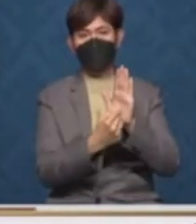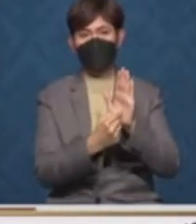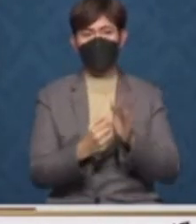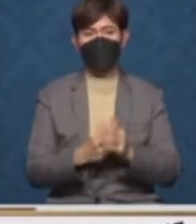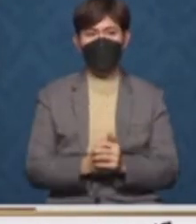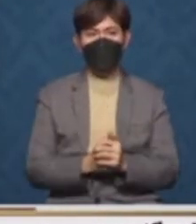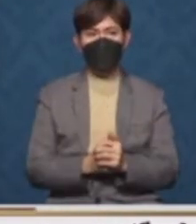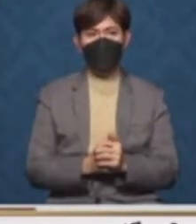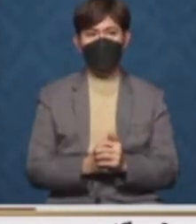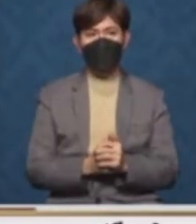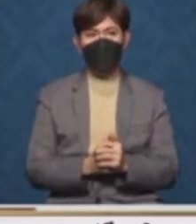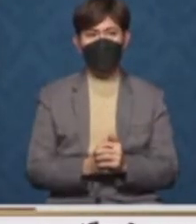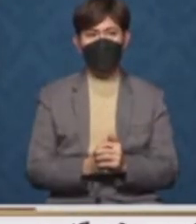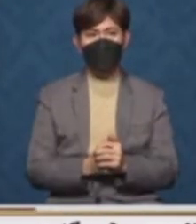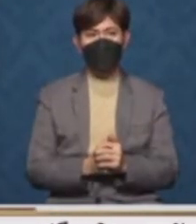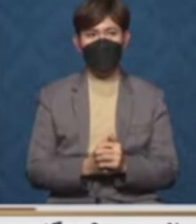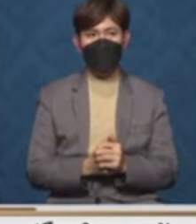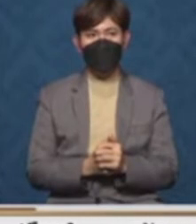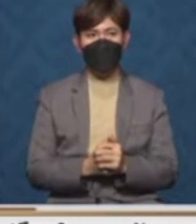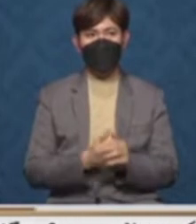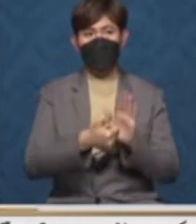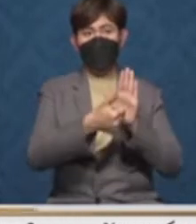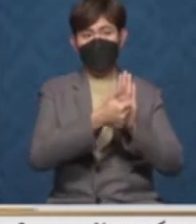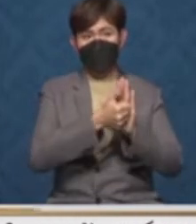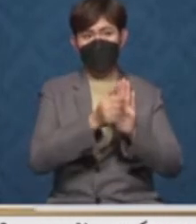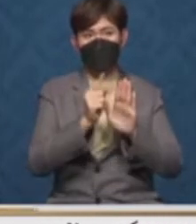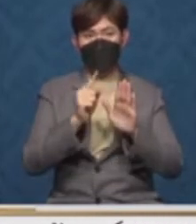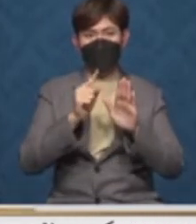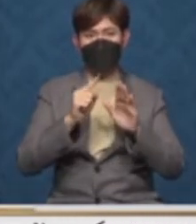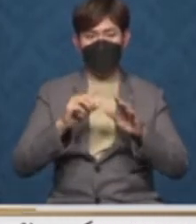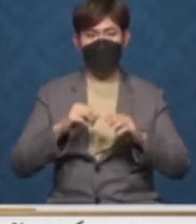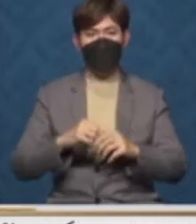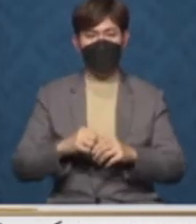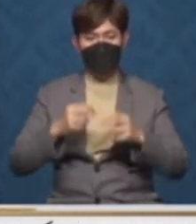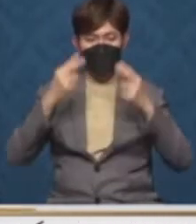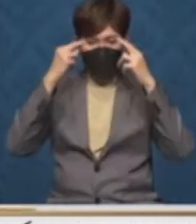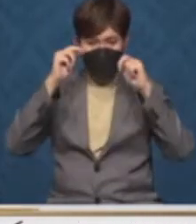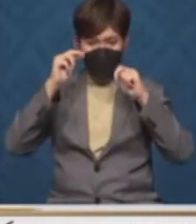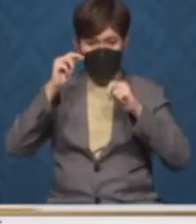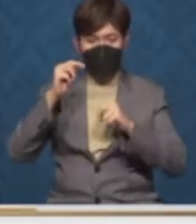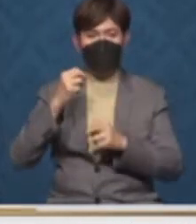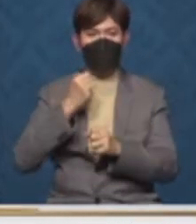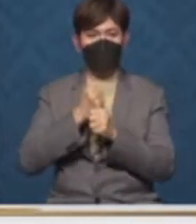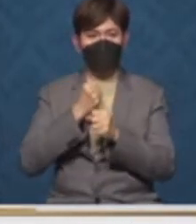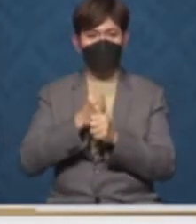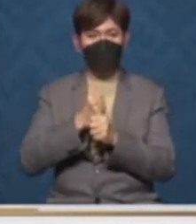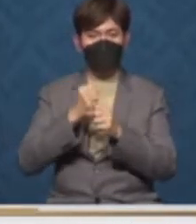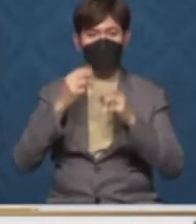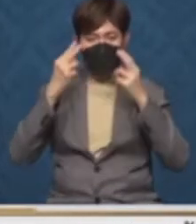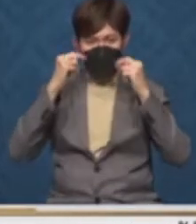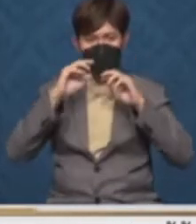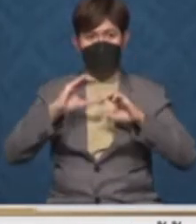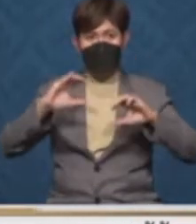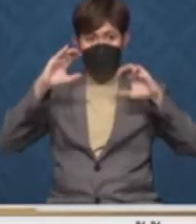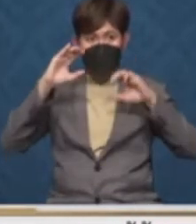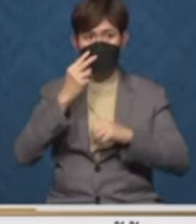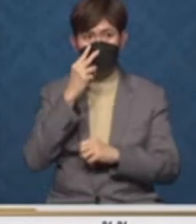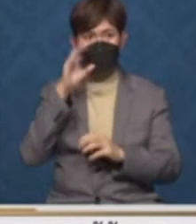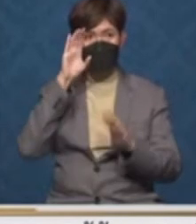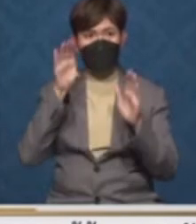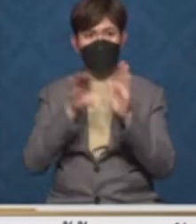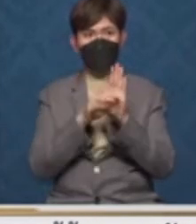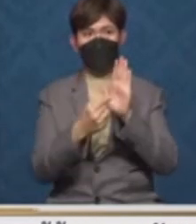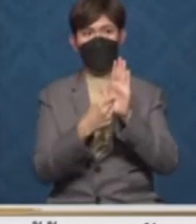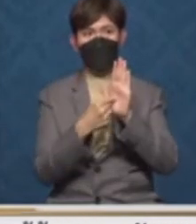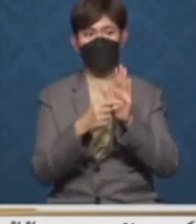วเพจนี้นะครับเป็นเพจคำทำเนียบรัฐบาลนะไม่ใช่ผมคิดขึ้นมาเองนะครับท่านประธานดูสิครับสัญลักษณ์ทำเนียบรัฐบาลเพราะ